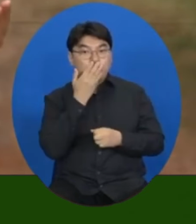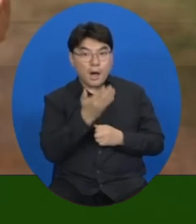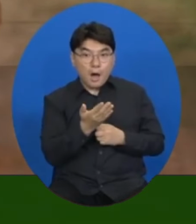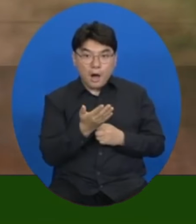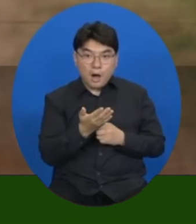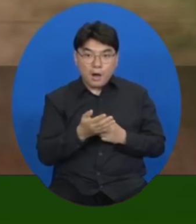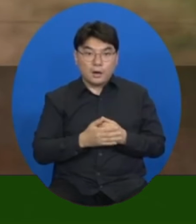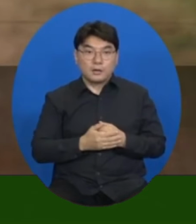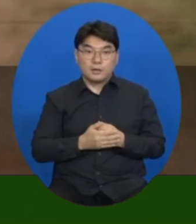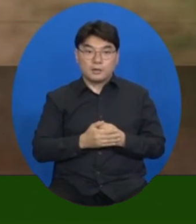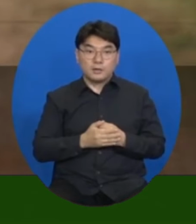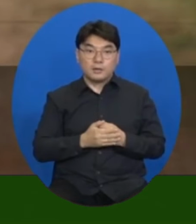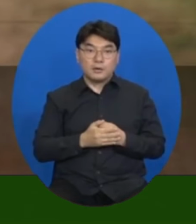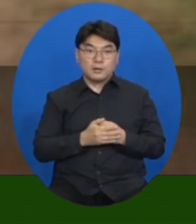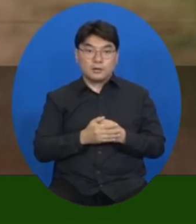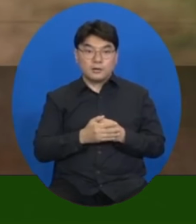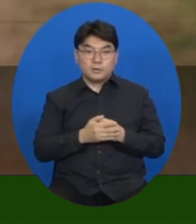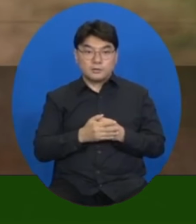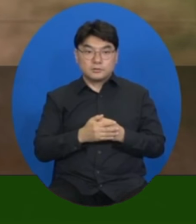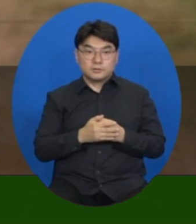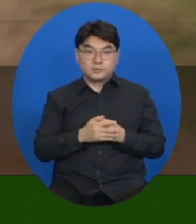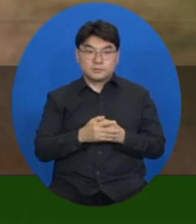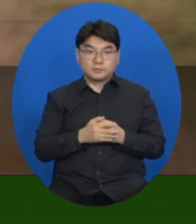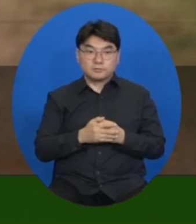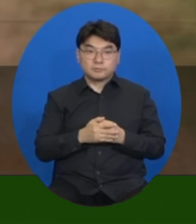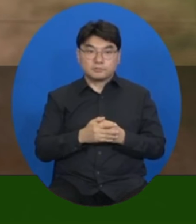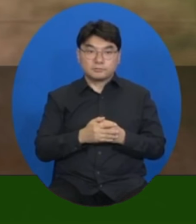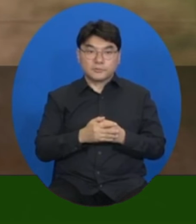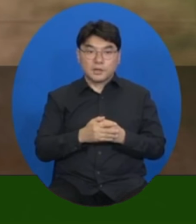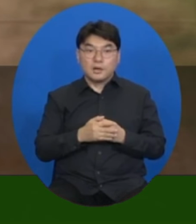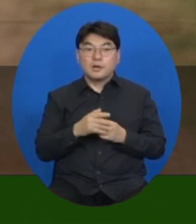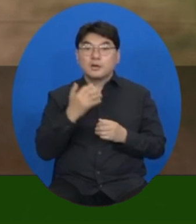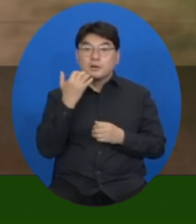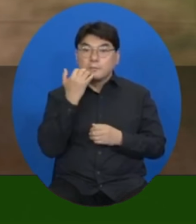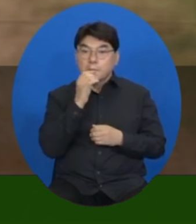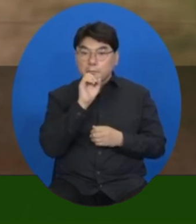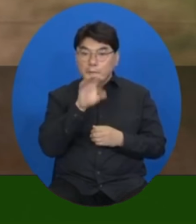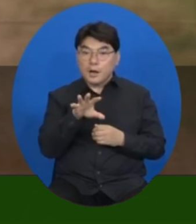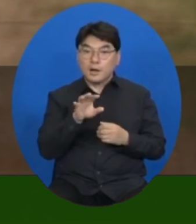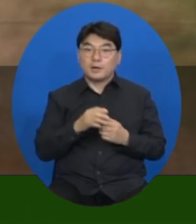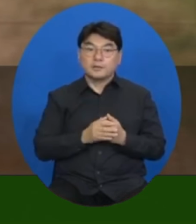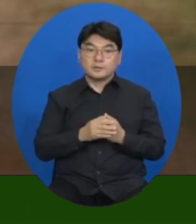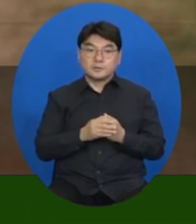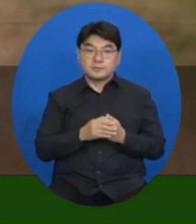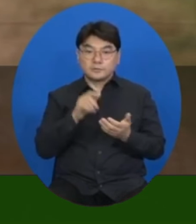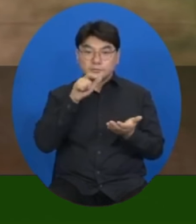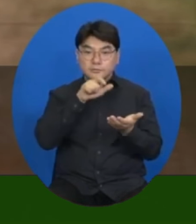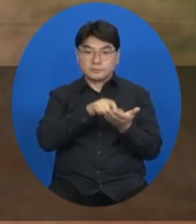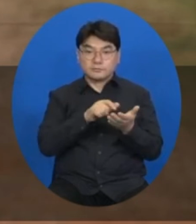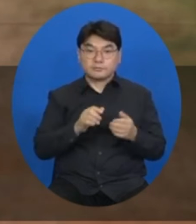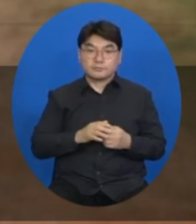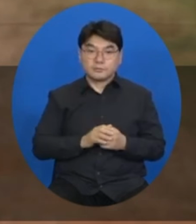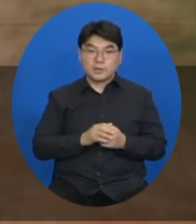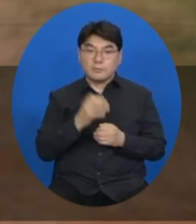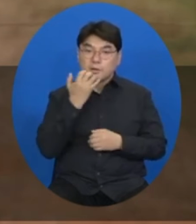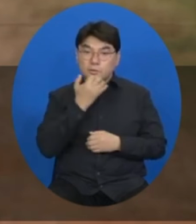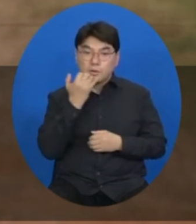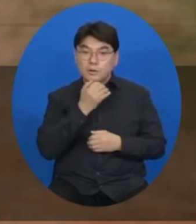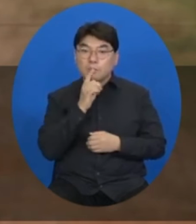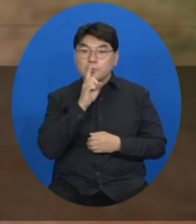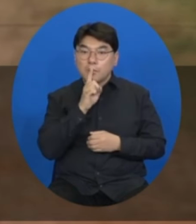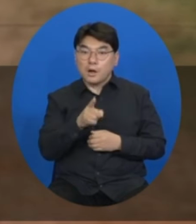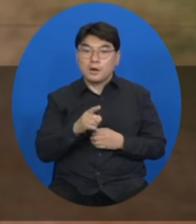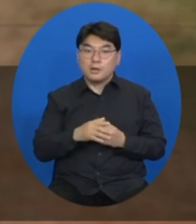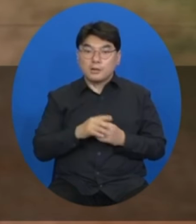사람들이 다 그런 시선을 그들에게 돌릴 때에 이들은 뭐라고 얘기하냐면 사도행전 3장 12절 이죠 베드로가 이것을 보고